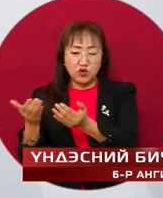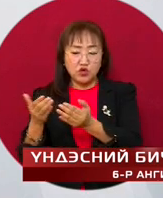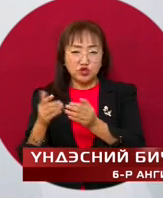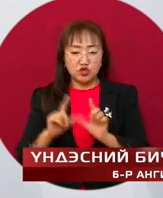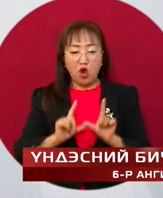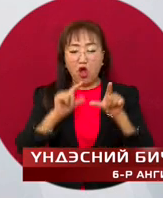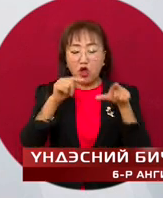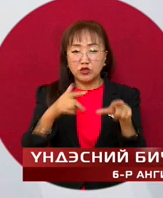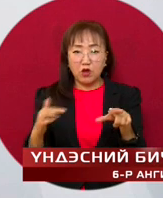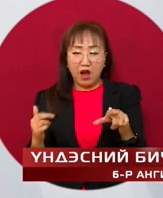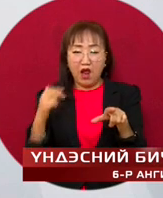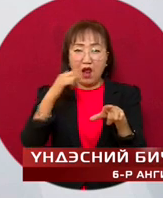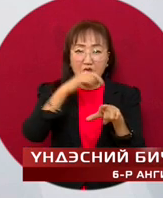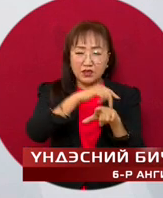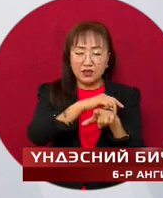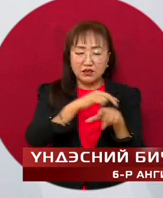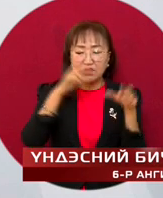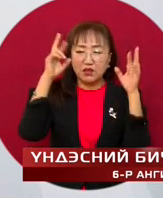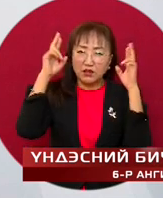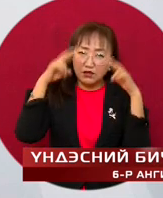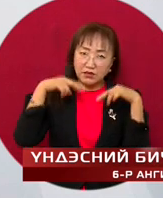ихэд ядардаг байжээ.